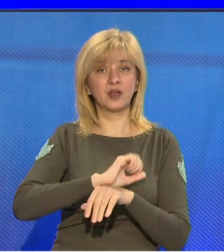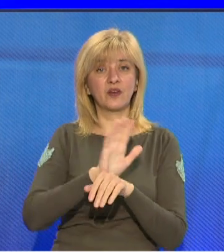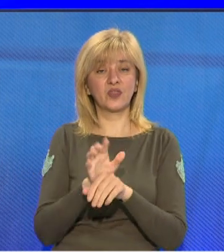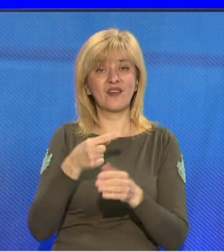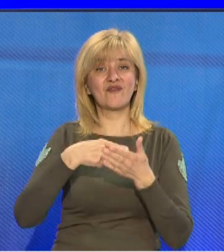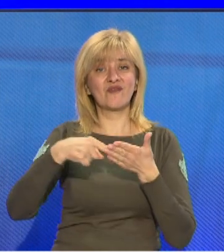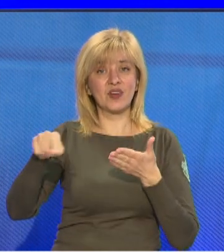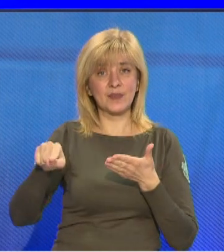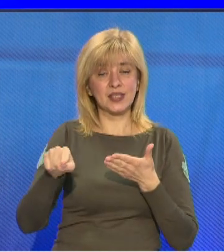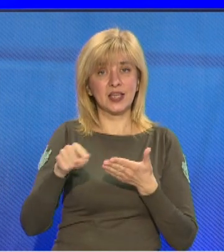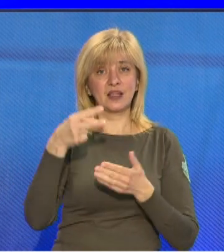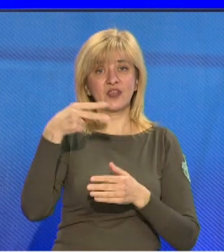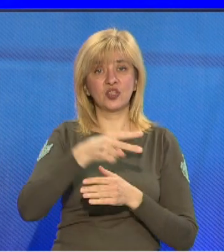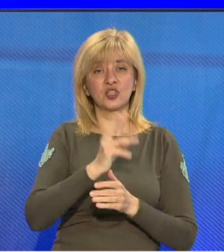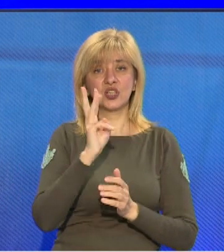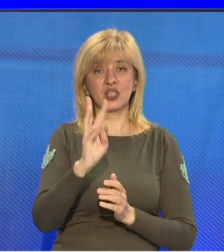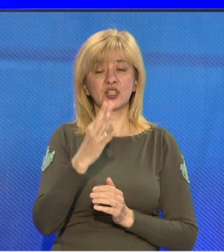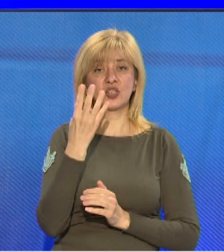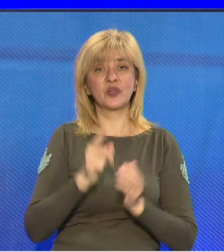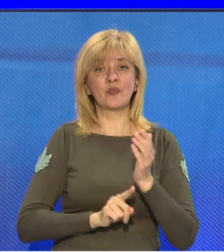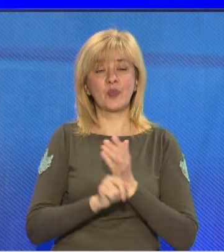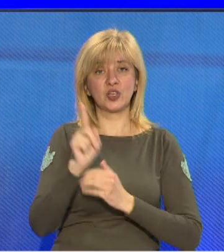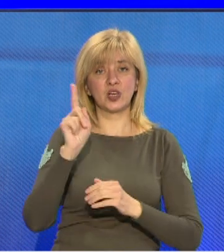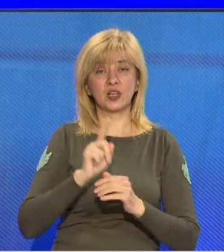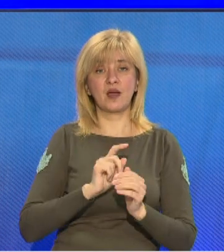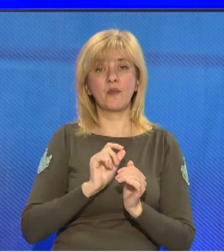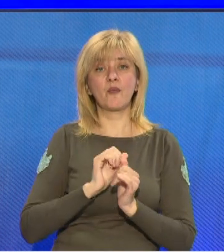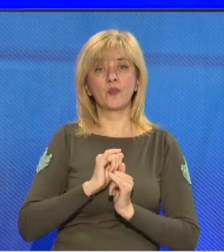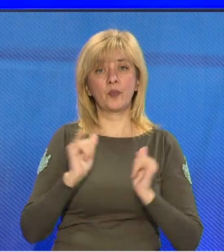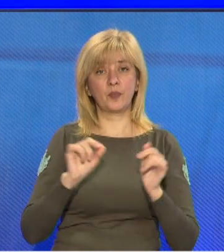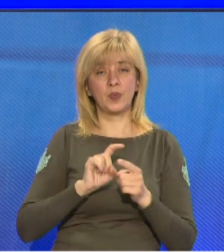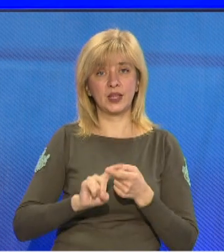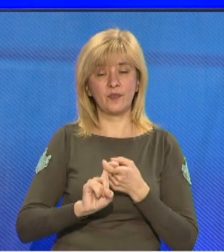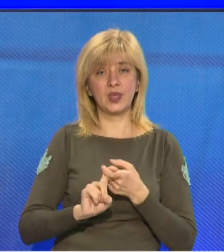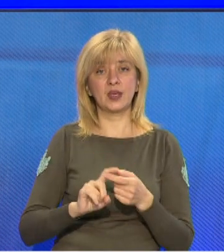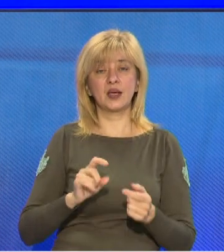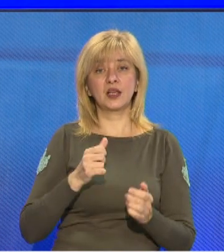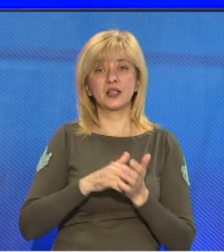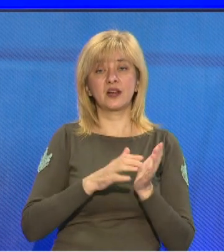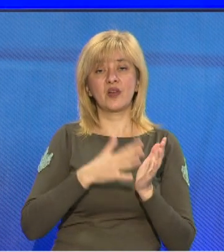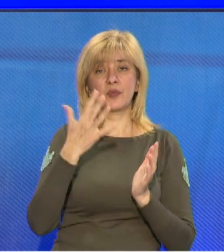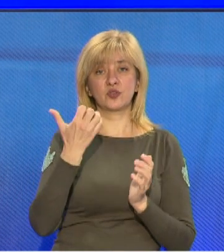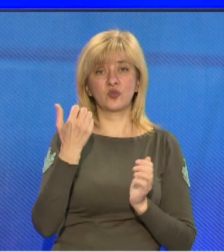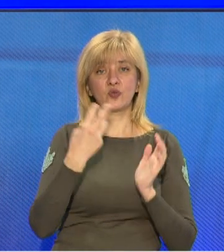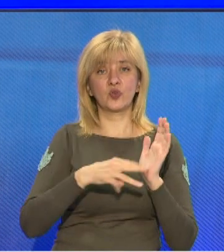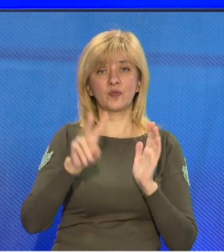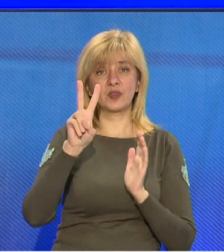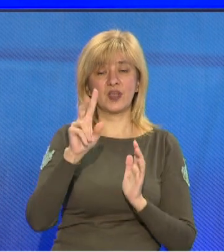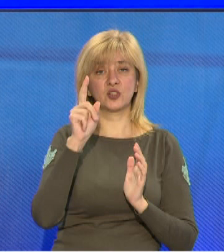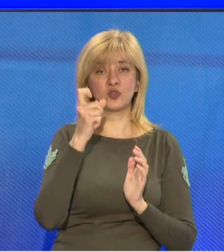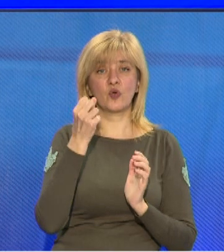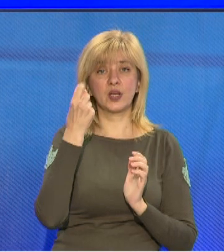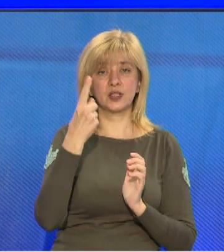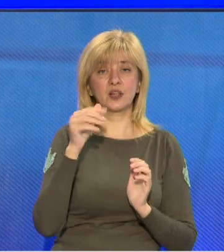выпісана 2034. З пачатку пандэміі на тэрыторыі краіны зарэгістравана 582 111 чалавек са